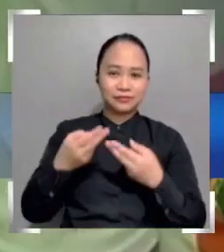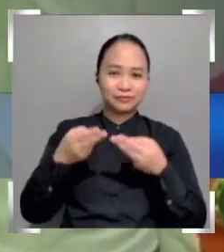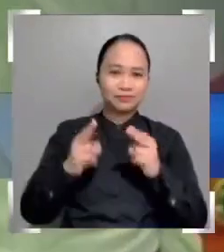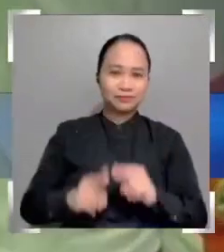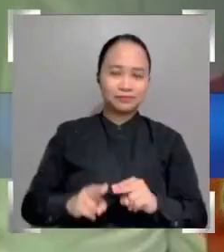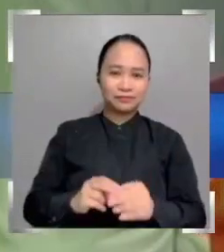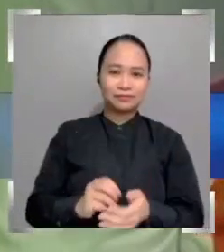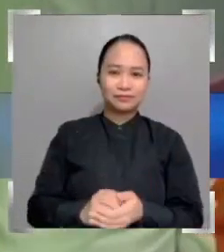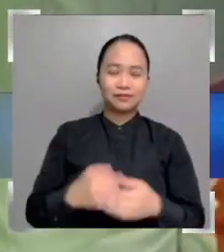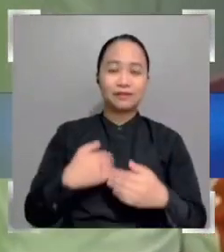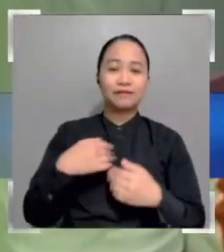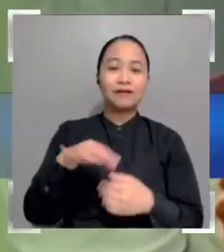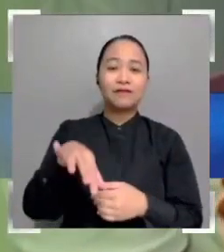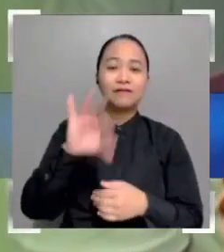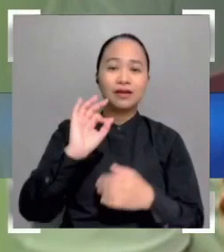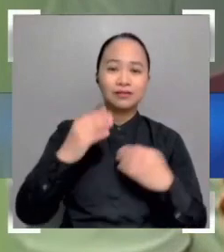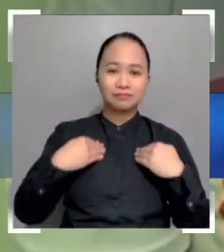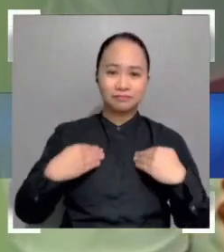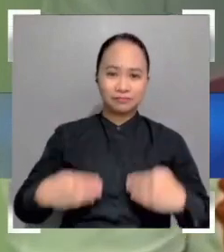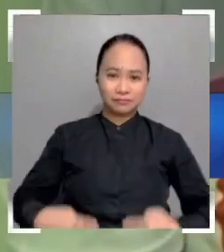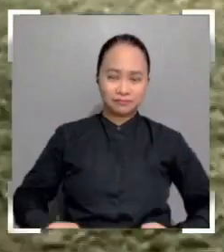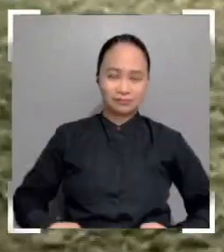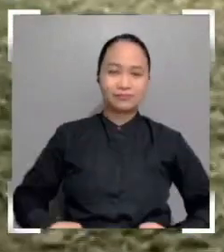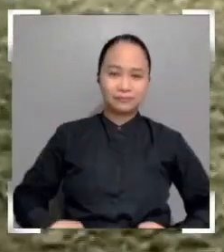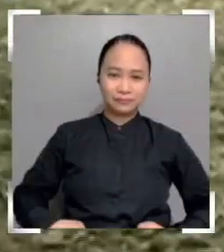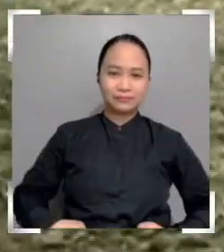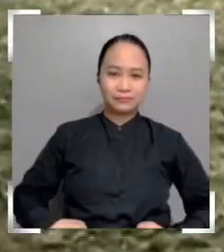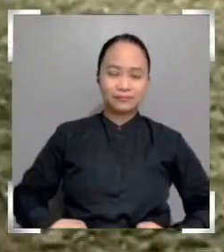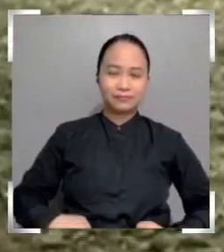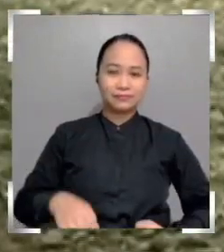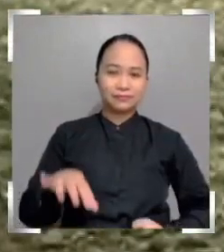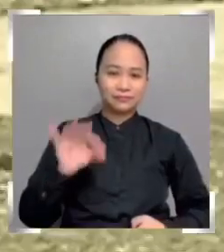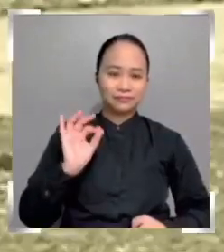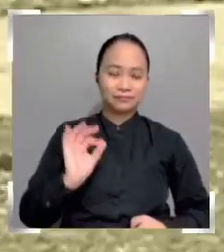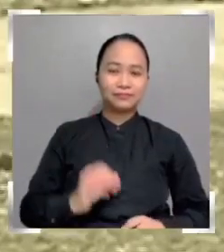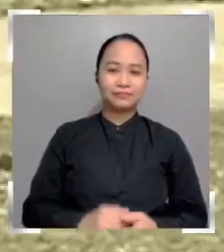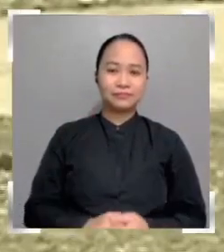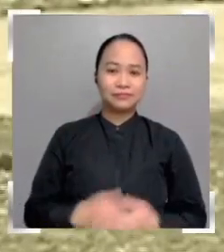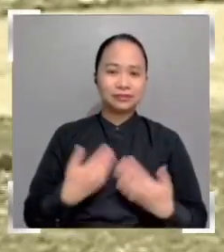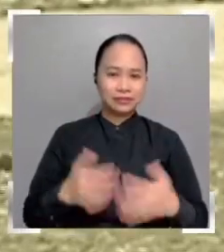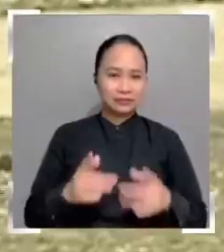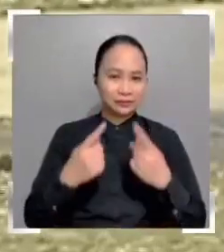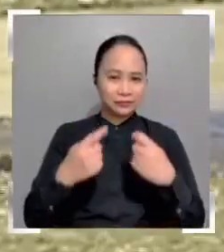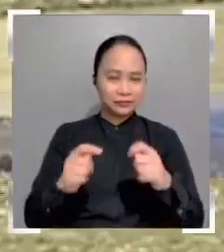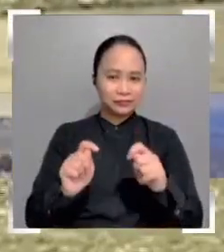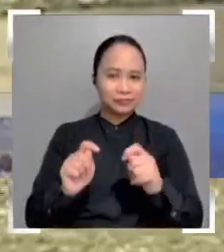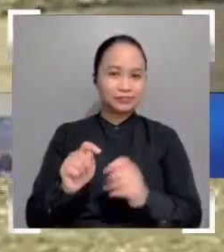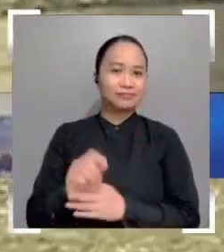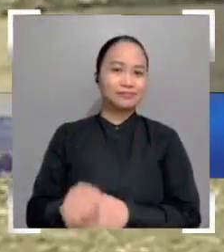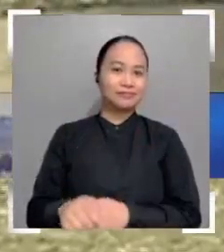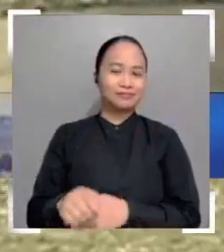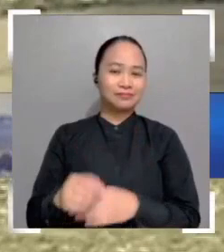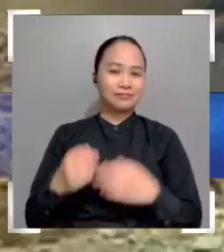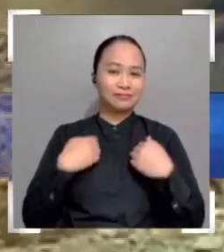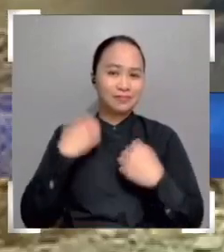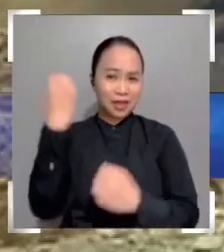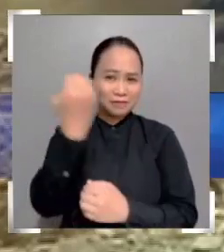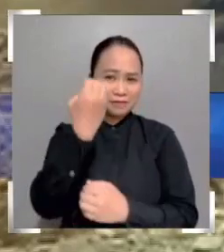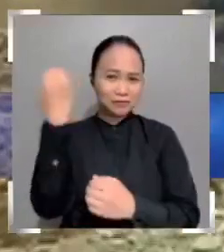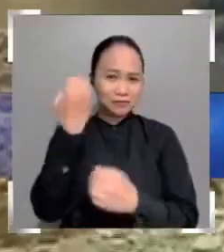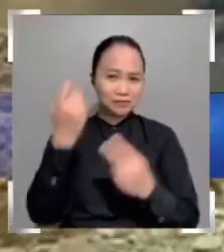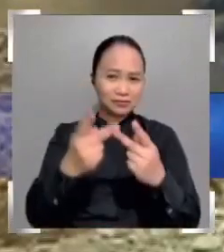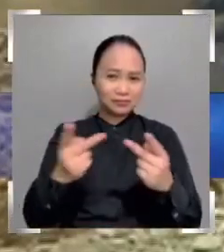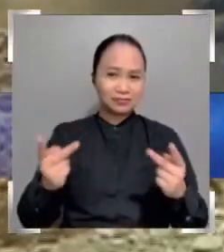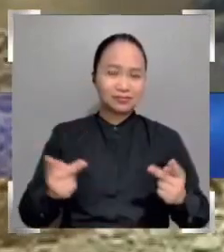na-recover man po dayo, no, ang iyahang patayang lawas. Isinailalim na sa state of calamity ang bayan. Since yesterday, no,